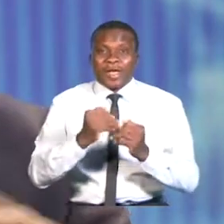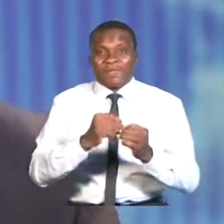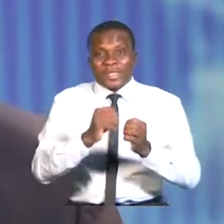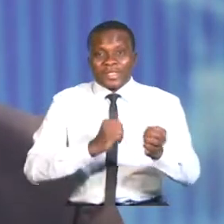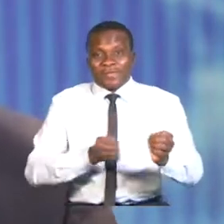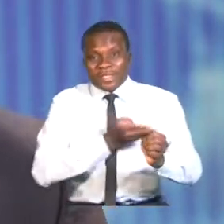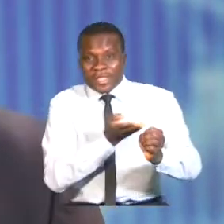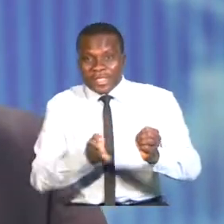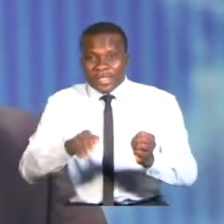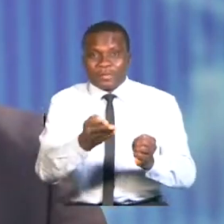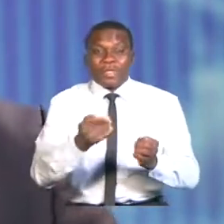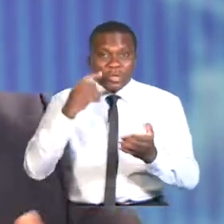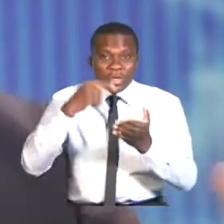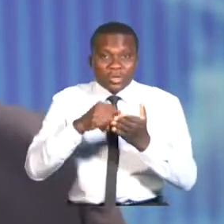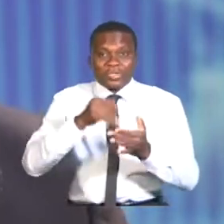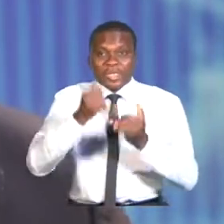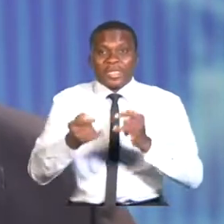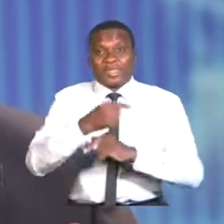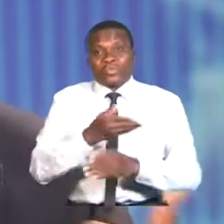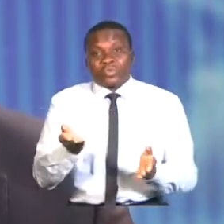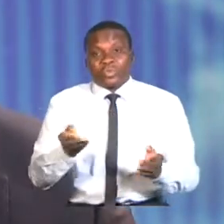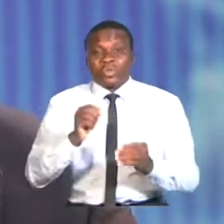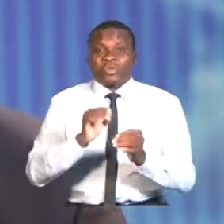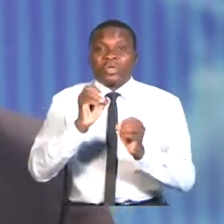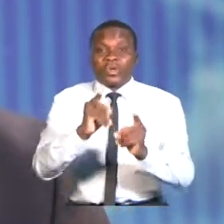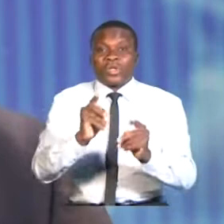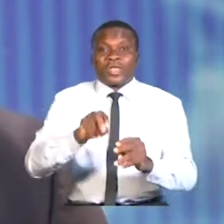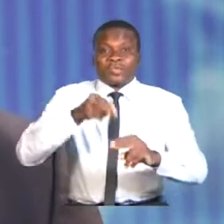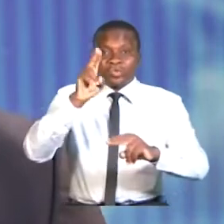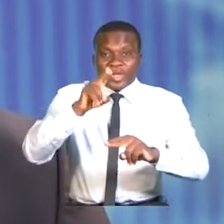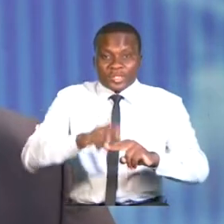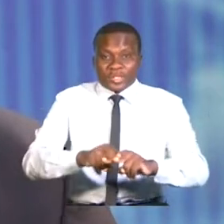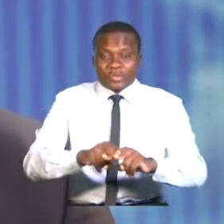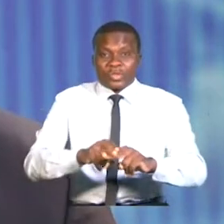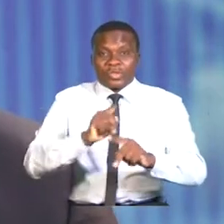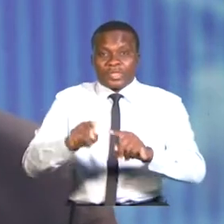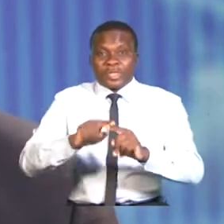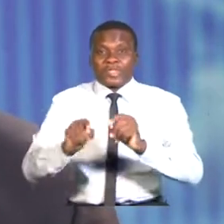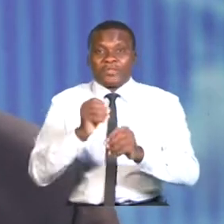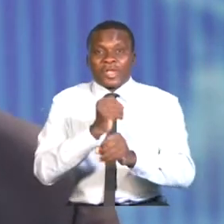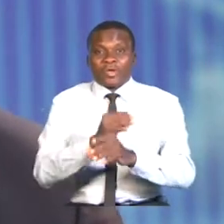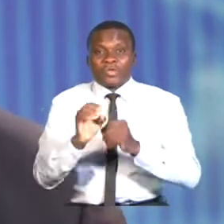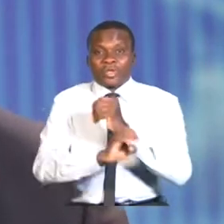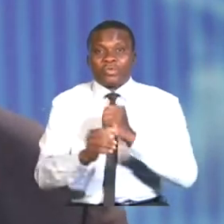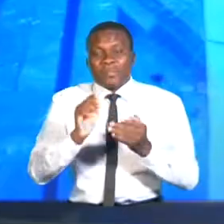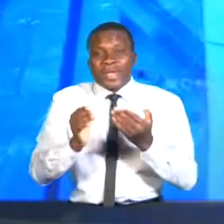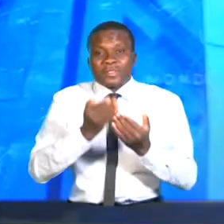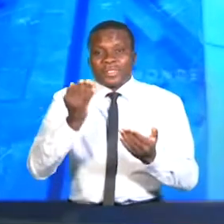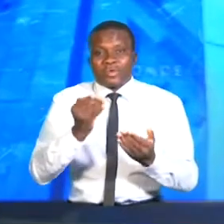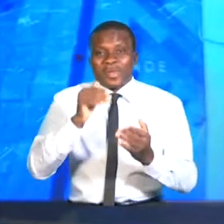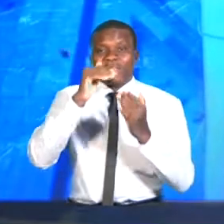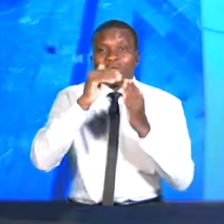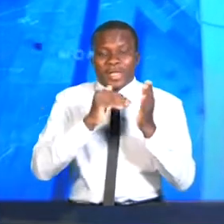les dérapages qu'on a constater ces derniers jours à l'occasion de l'installation des différents conseils communaux et municipaux